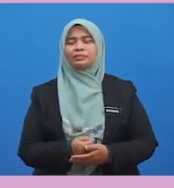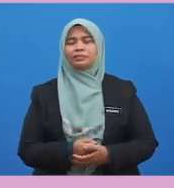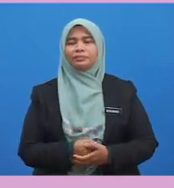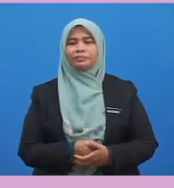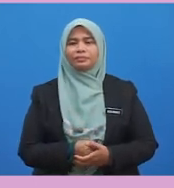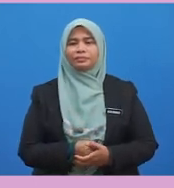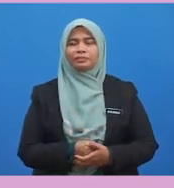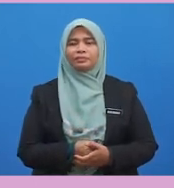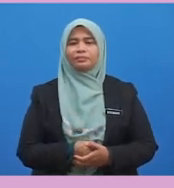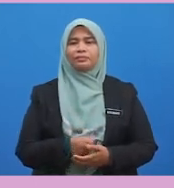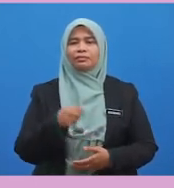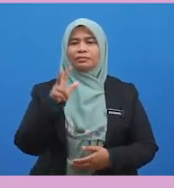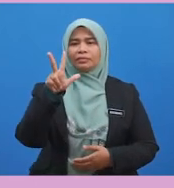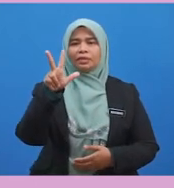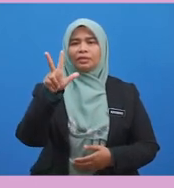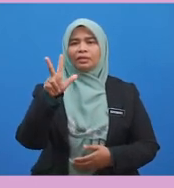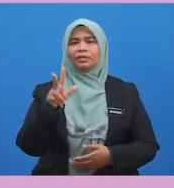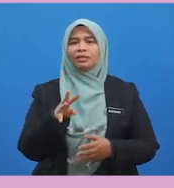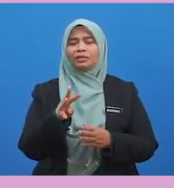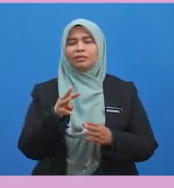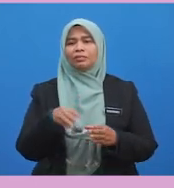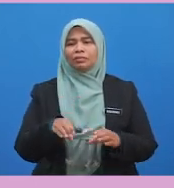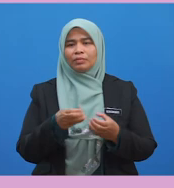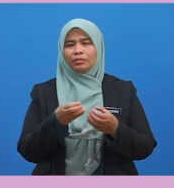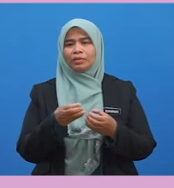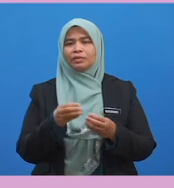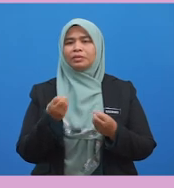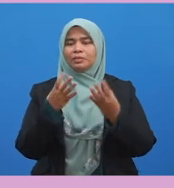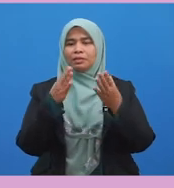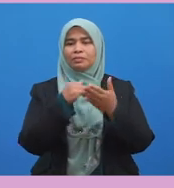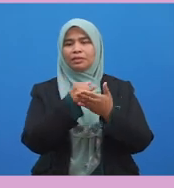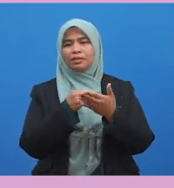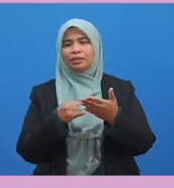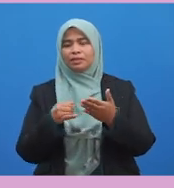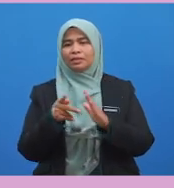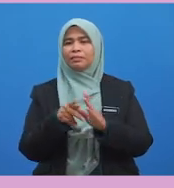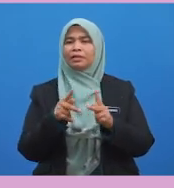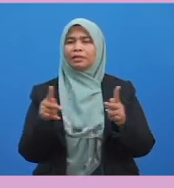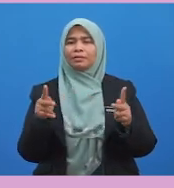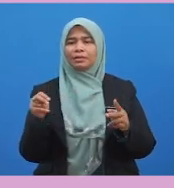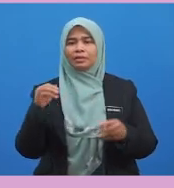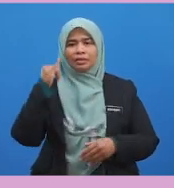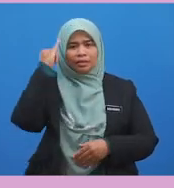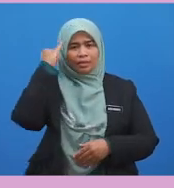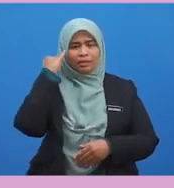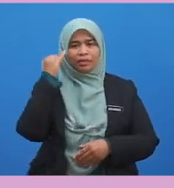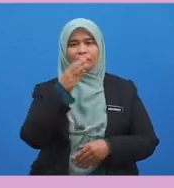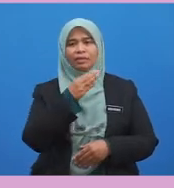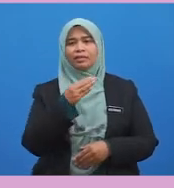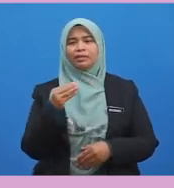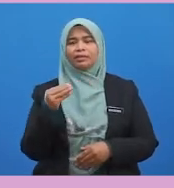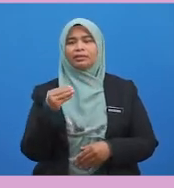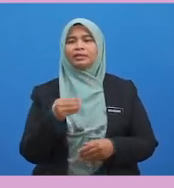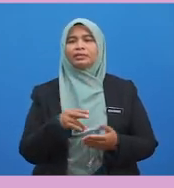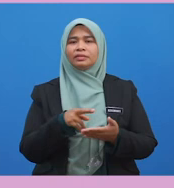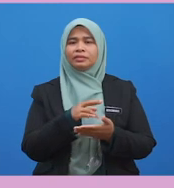dipilih. Ketiga, menghasilkan beberapa lakaran perkembangan idea dan mensintesis